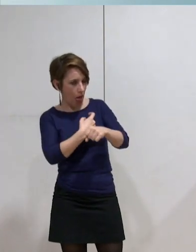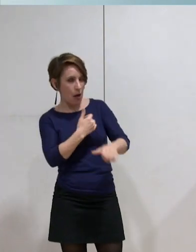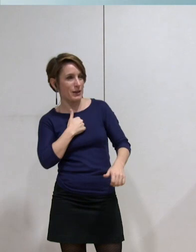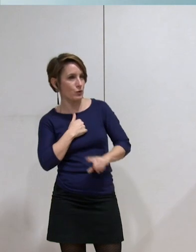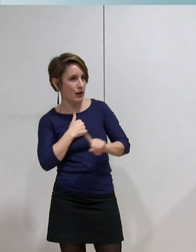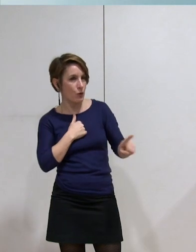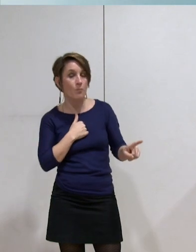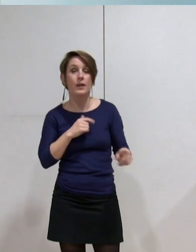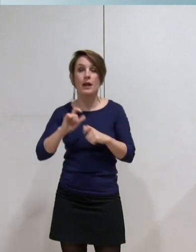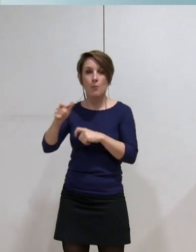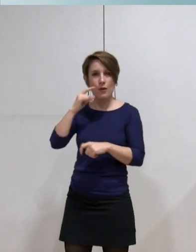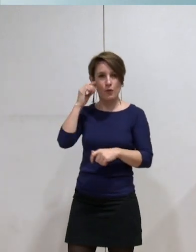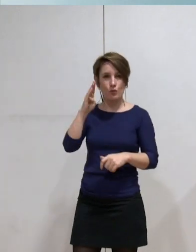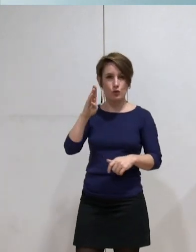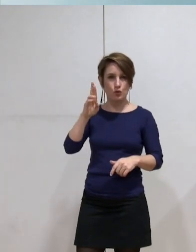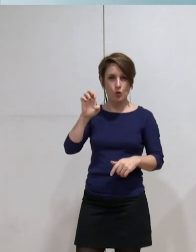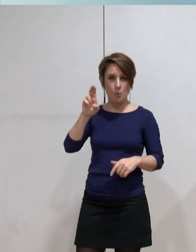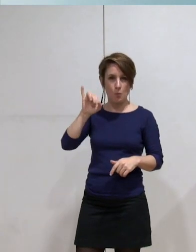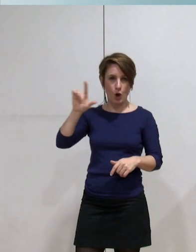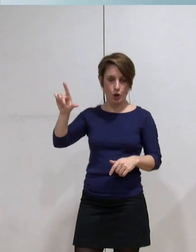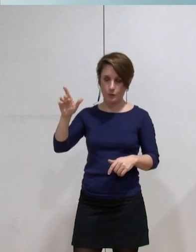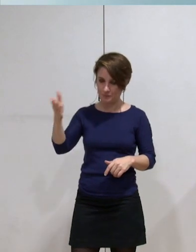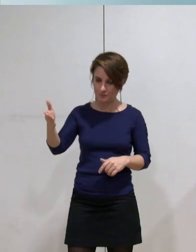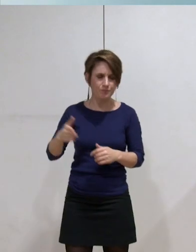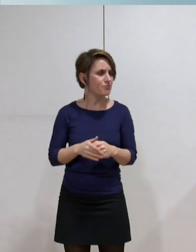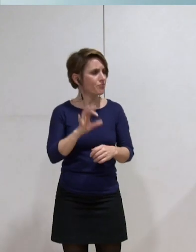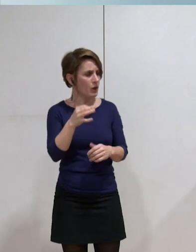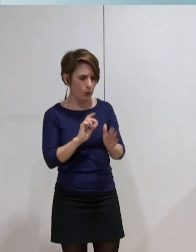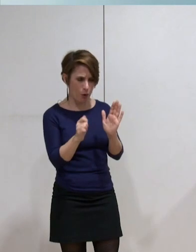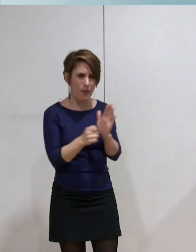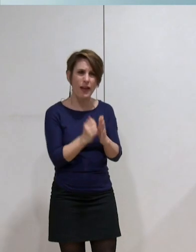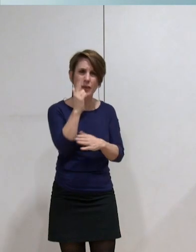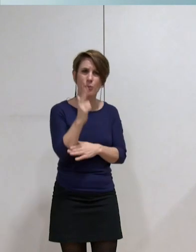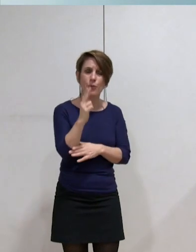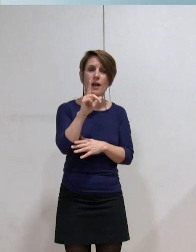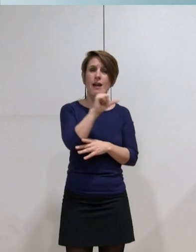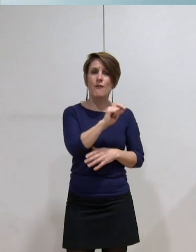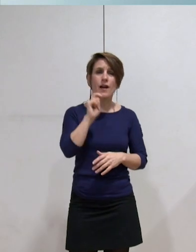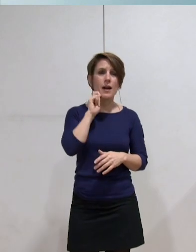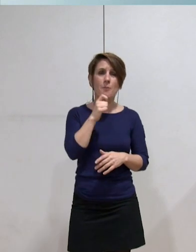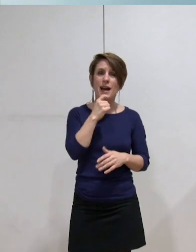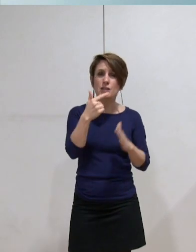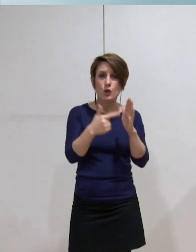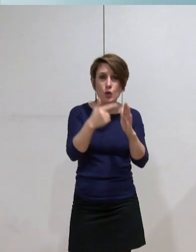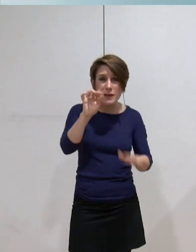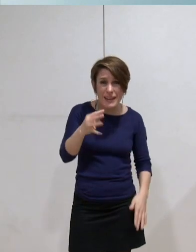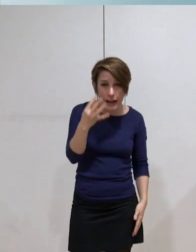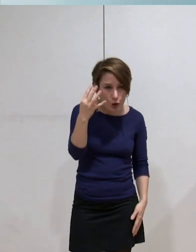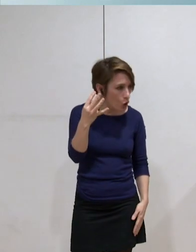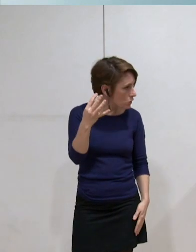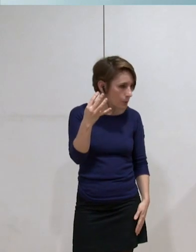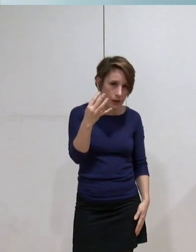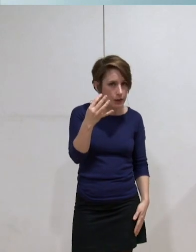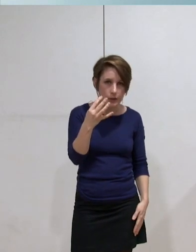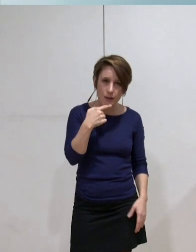monsieur Mo rapidement il est fait état d'une date de démarrage au 20 mars 2014 alors est-ce que c'est pas un petit peu tard pour faire